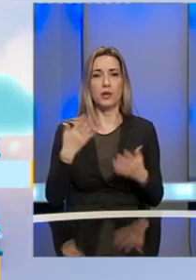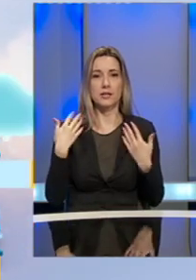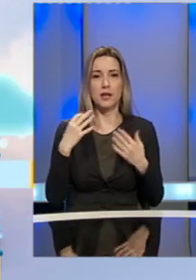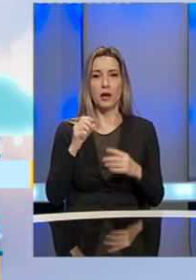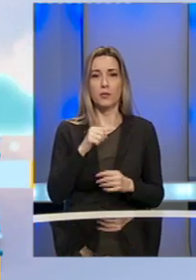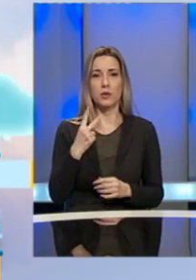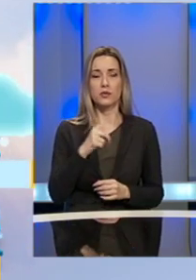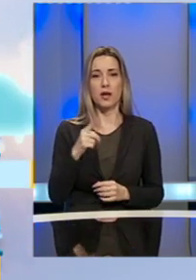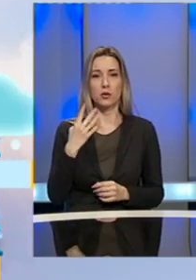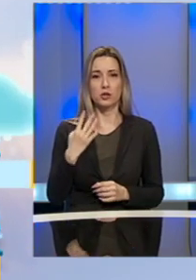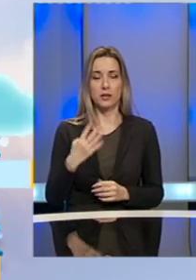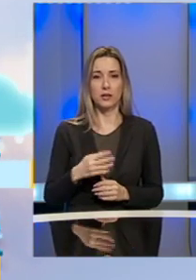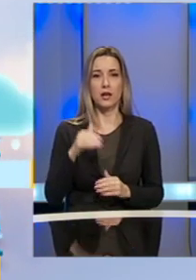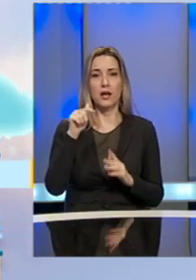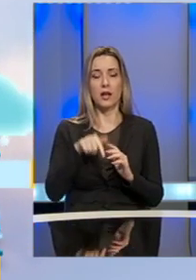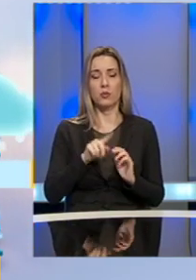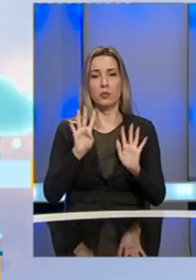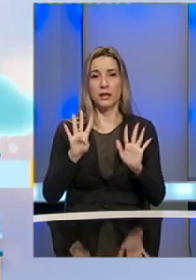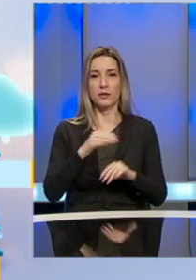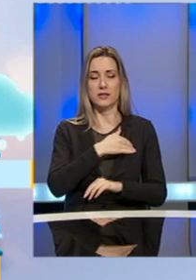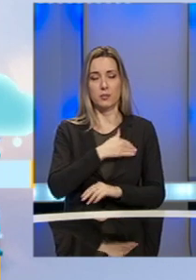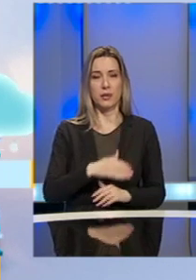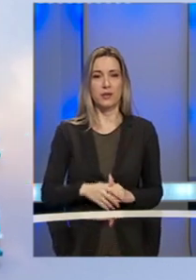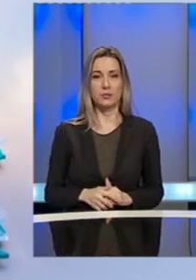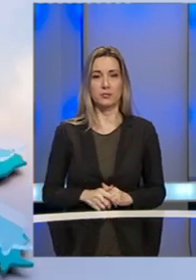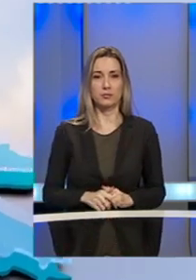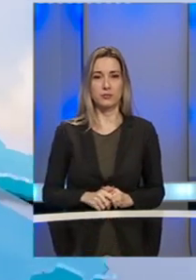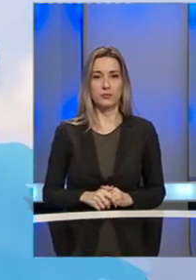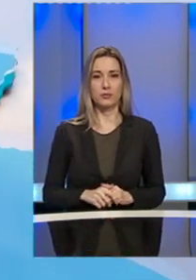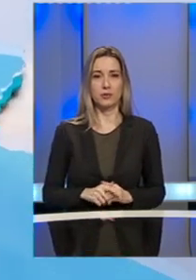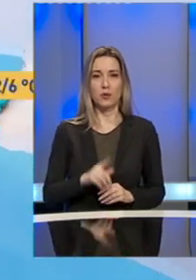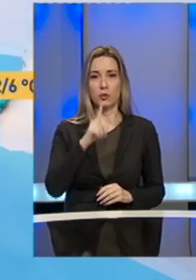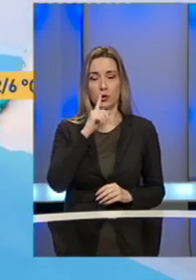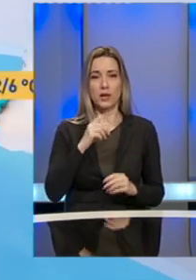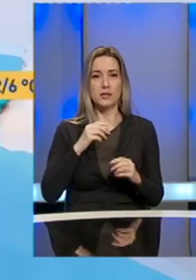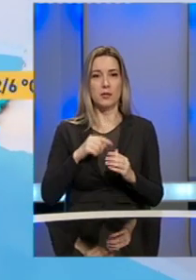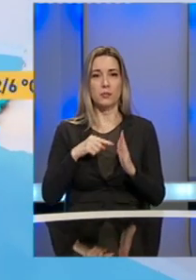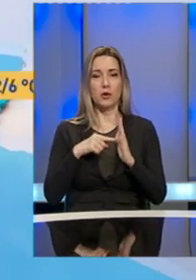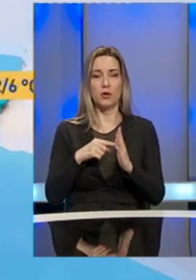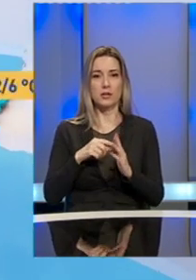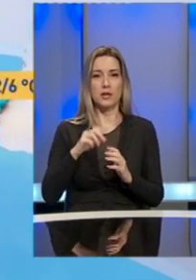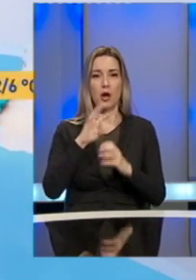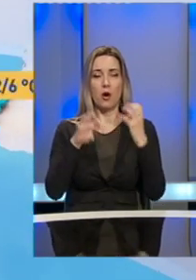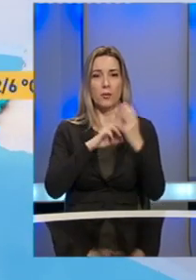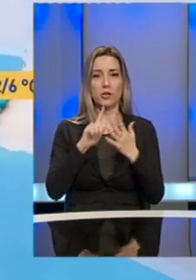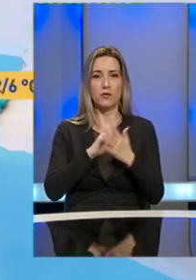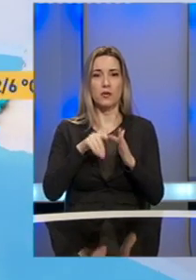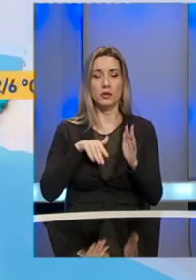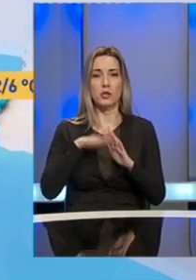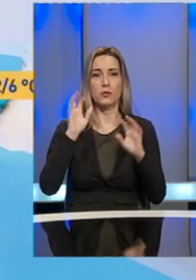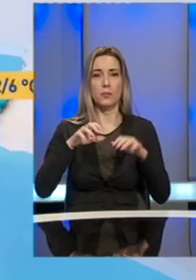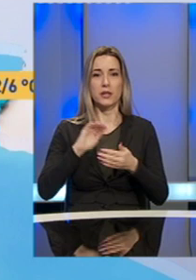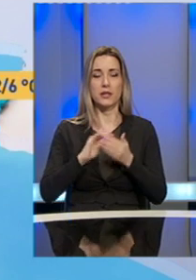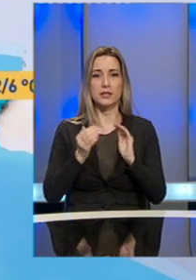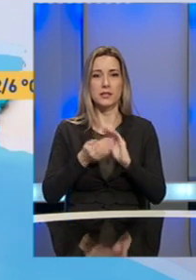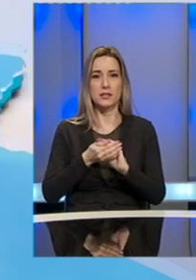od -2 do -4, na jugu 9 stepeni. U utorak se prognozira oblačno vrijeme. Većinom će padati snijeg,